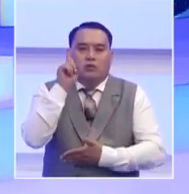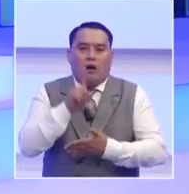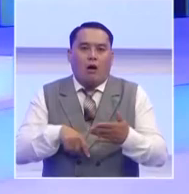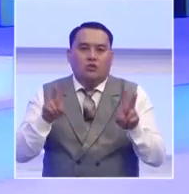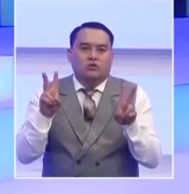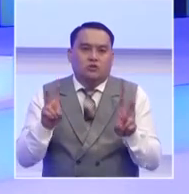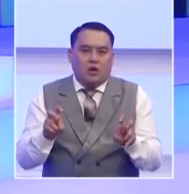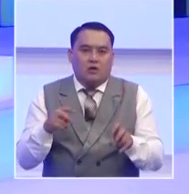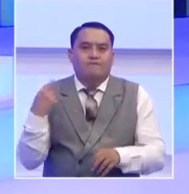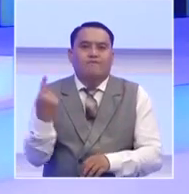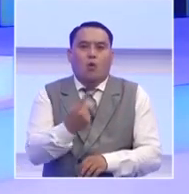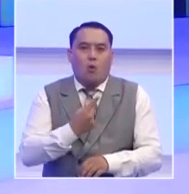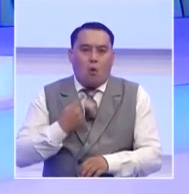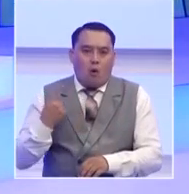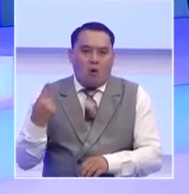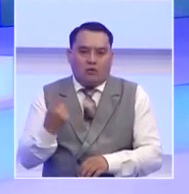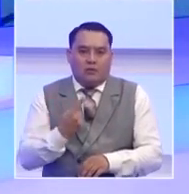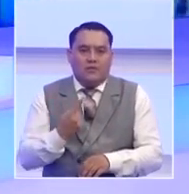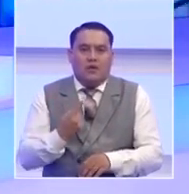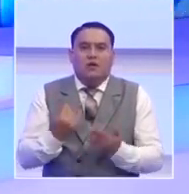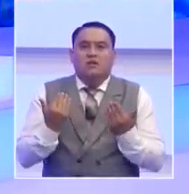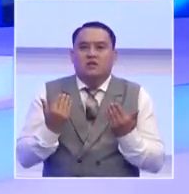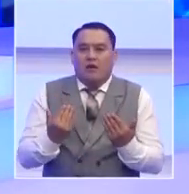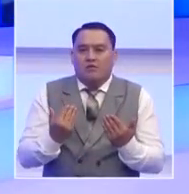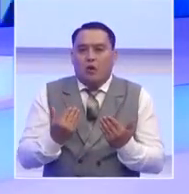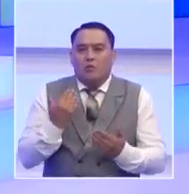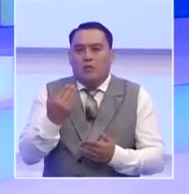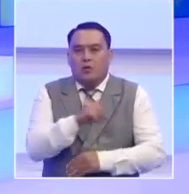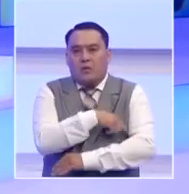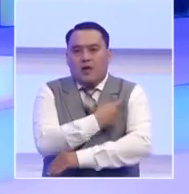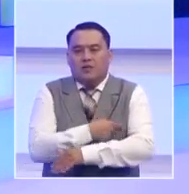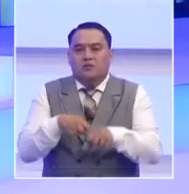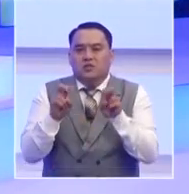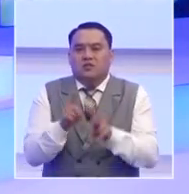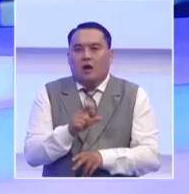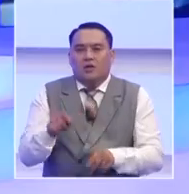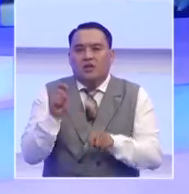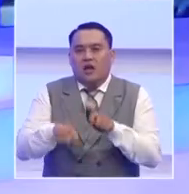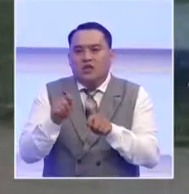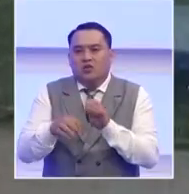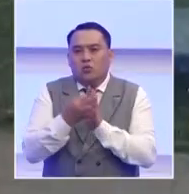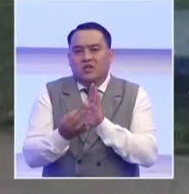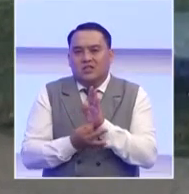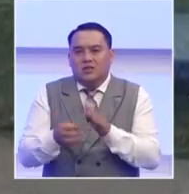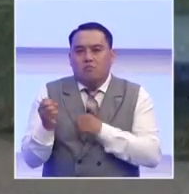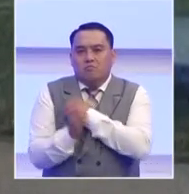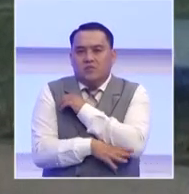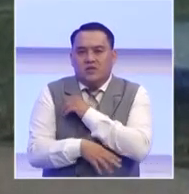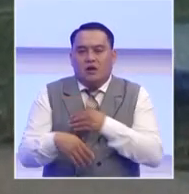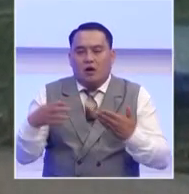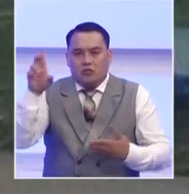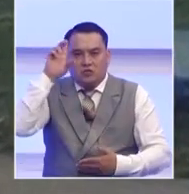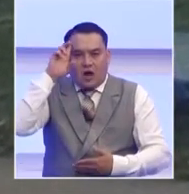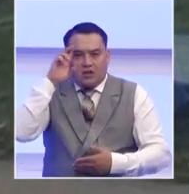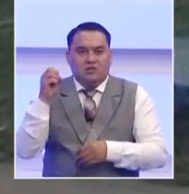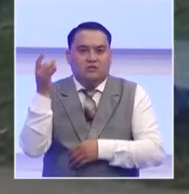Он циркулирует по восточной Капской провинции. Находящийся на его борту медперсонал тестирует население этой одной из беднейших провинций страны